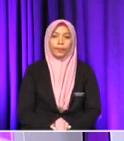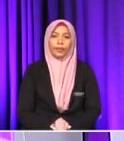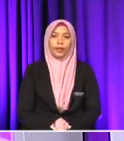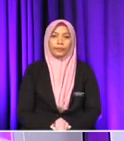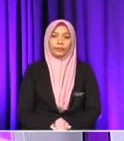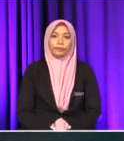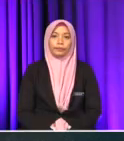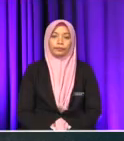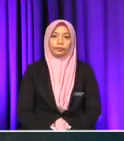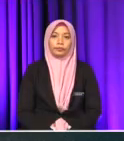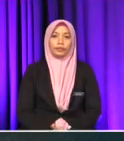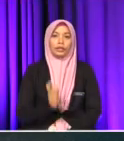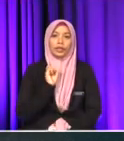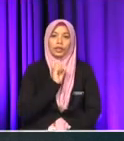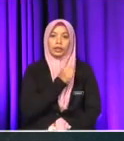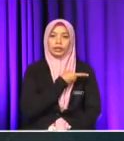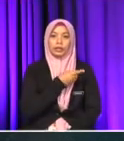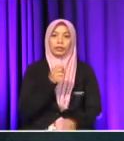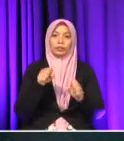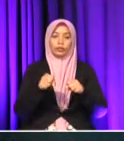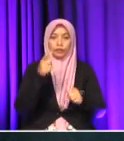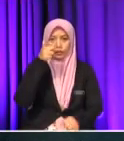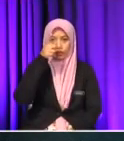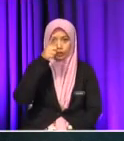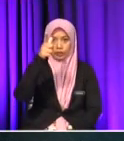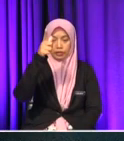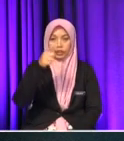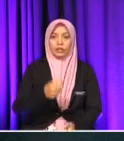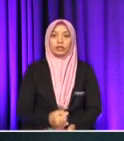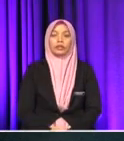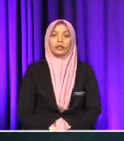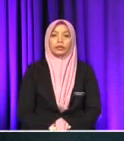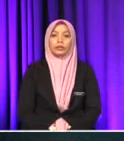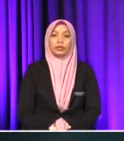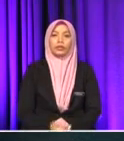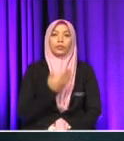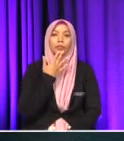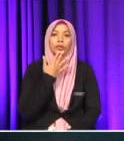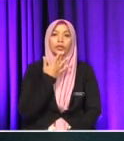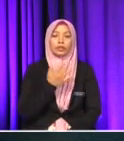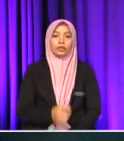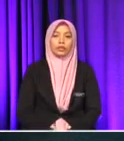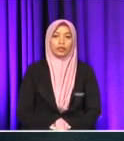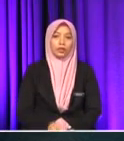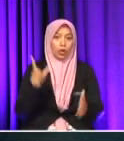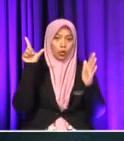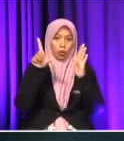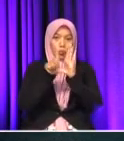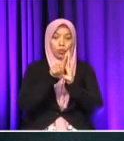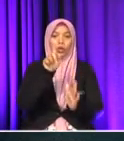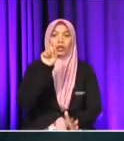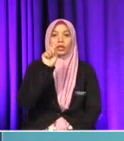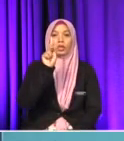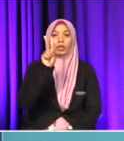sekarang kita boleh lihat ya contohnya Tiwi 3 kita sudah tahu warnet TV logo TV itu sendiri kan